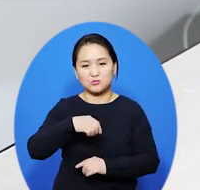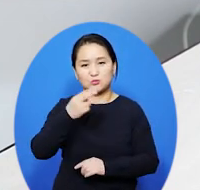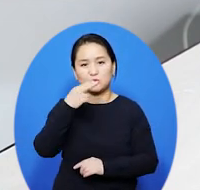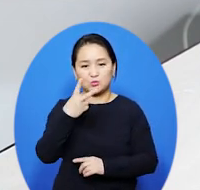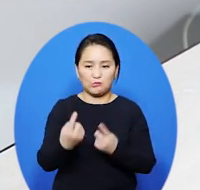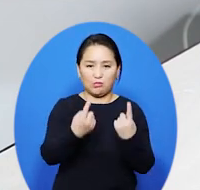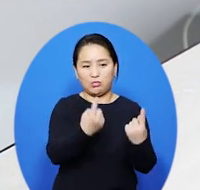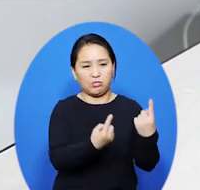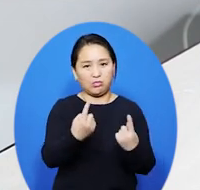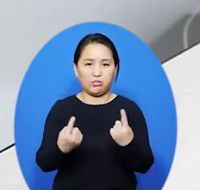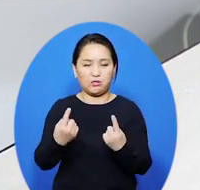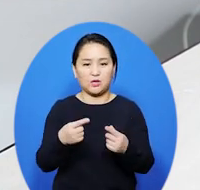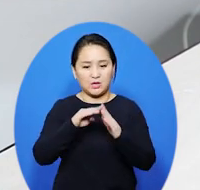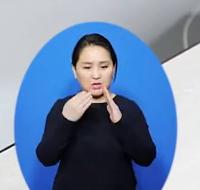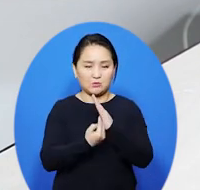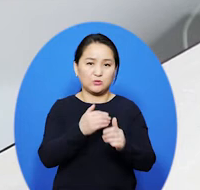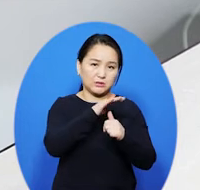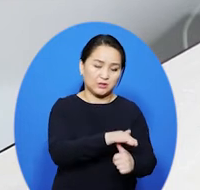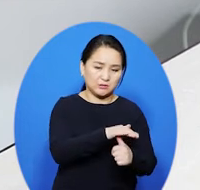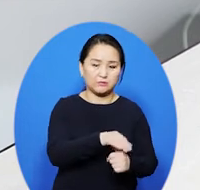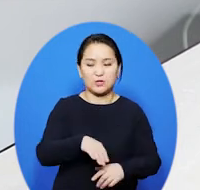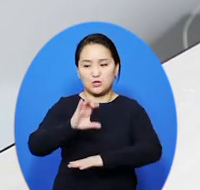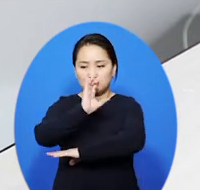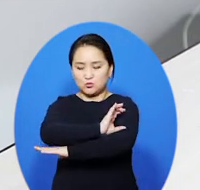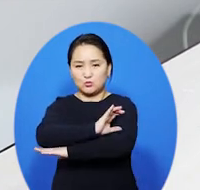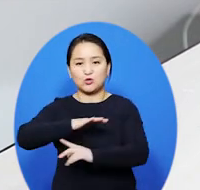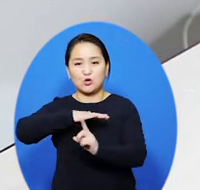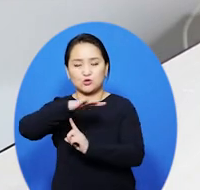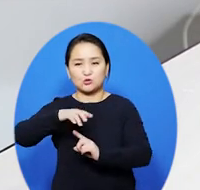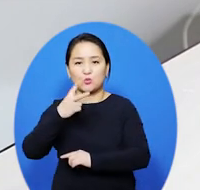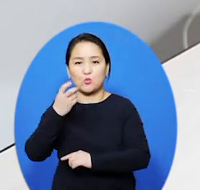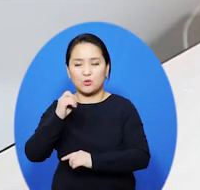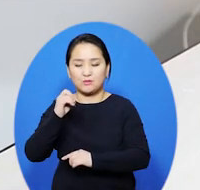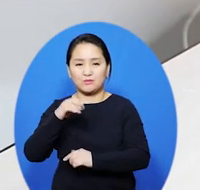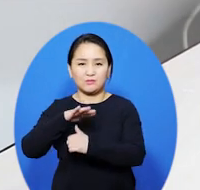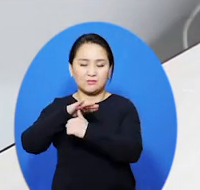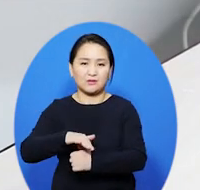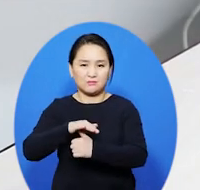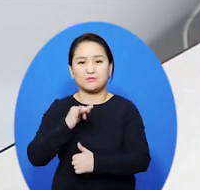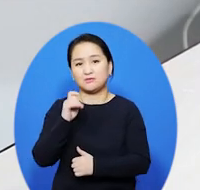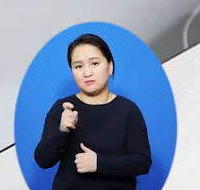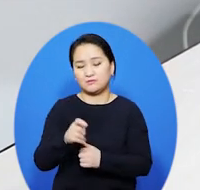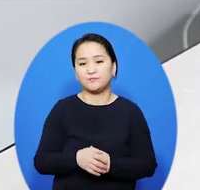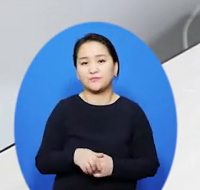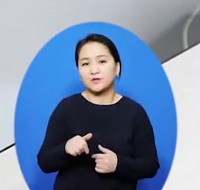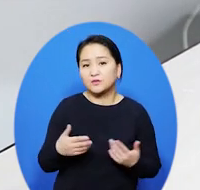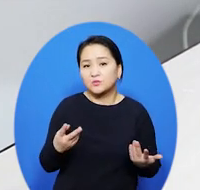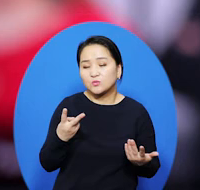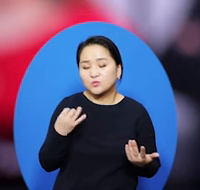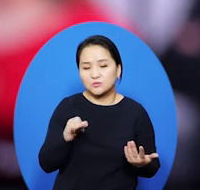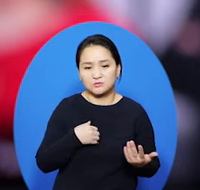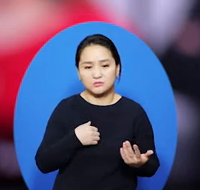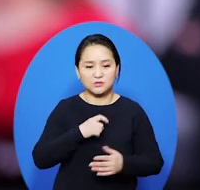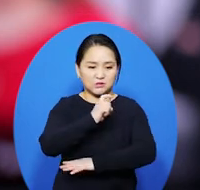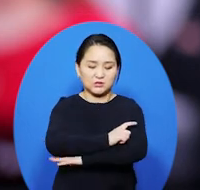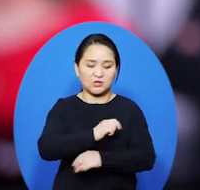орчинд бол ерөөсөө дүнгээр нөрсөлдүүлдэг. Тэгээд гэр бүлийн дарамт болоод сургуулийн орчинд ингээд үе тэнгийн дарамт шахалт айгүй өндөртэй.